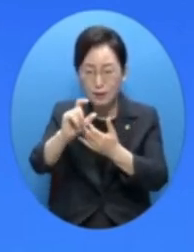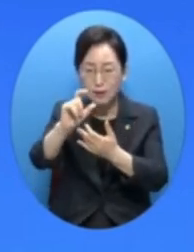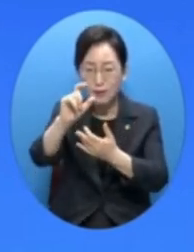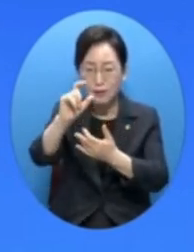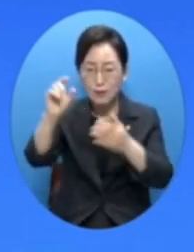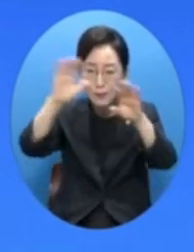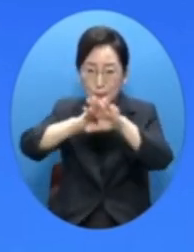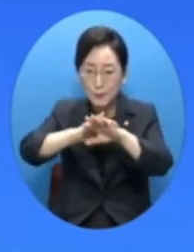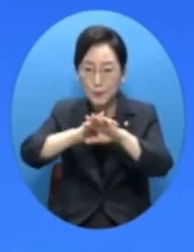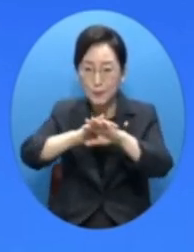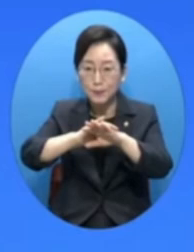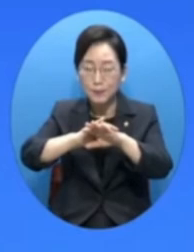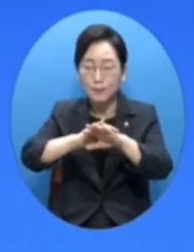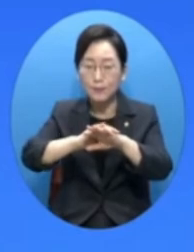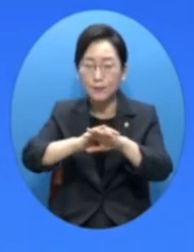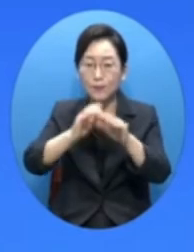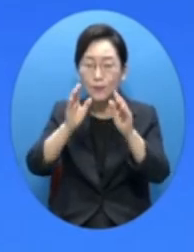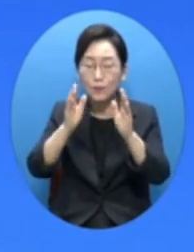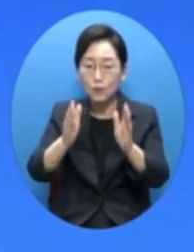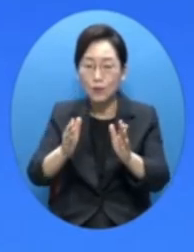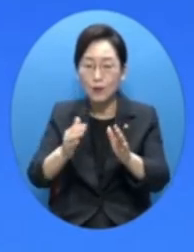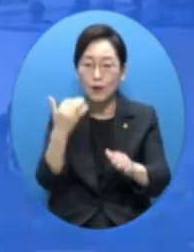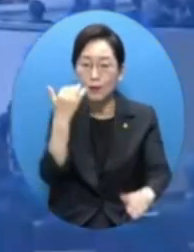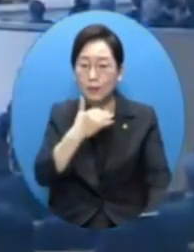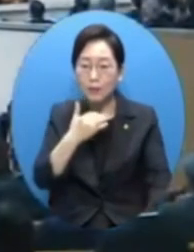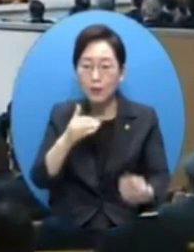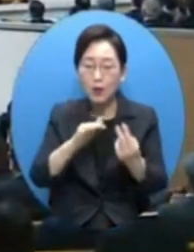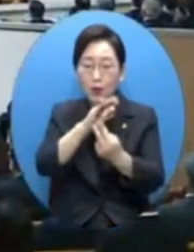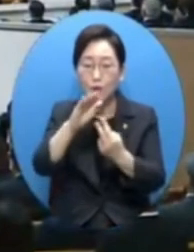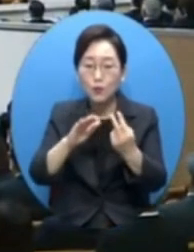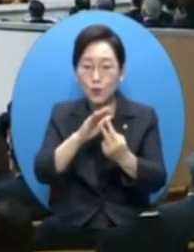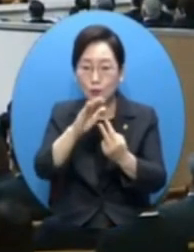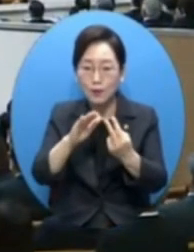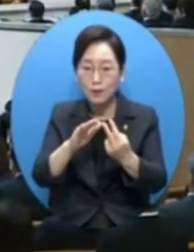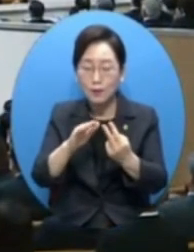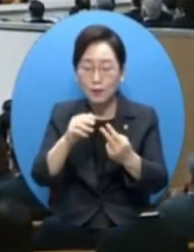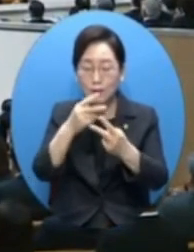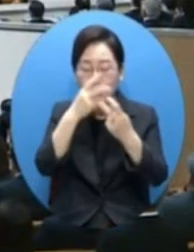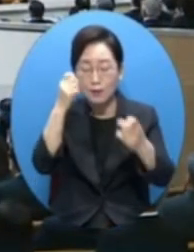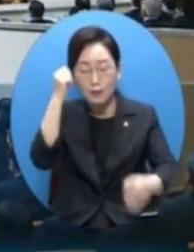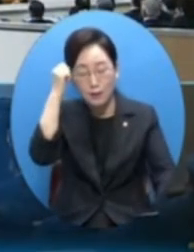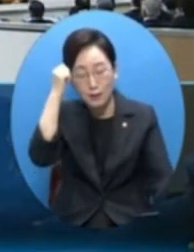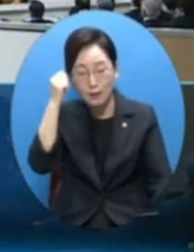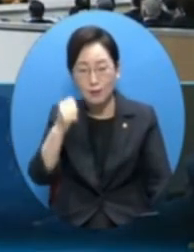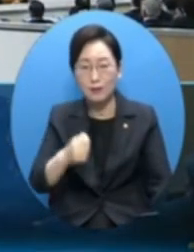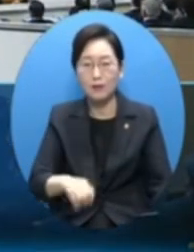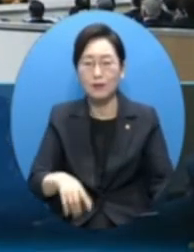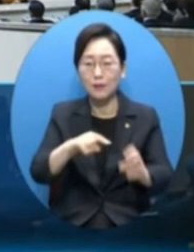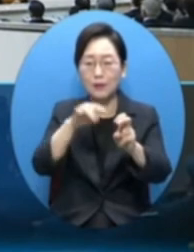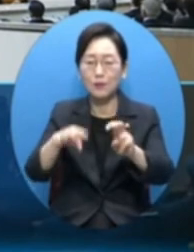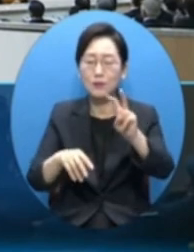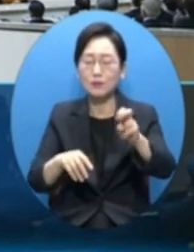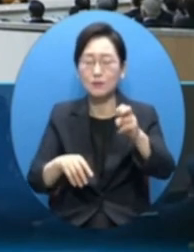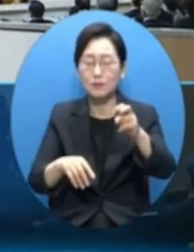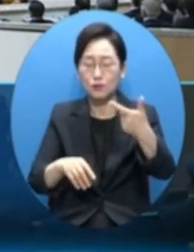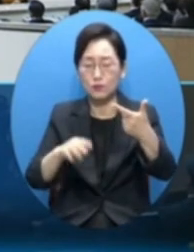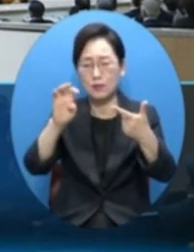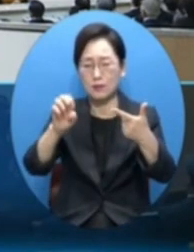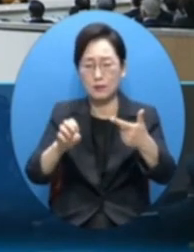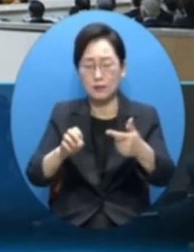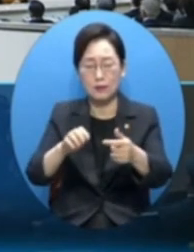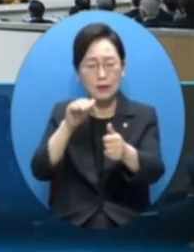밤에 베드로와 요한이 잠들어 있었습니다. 그래서 마태복음 20장 40절에 그들을 깨우시면